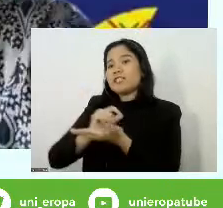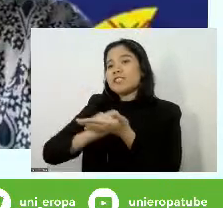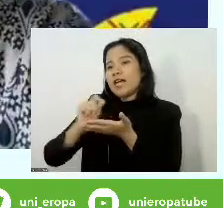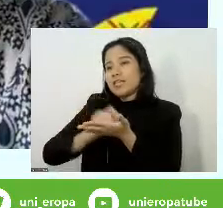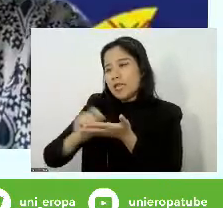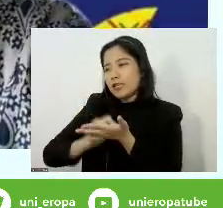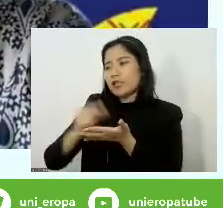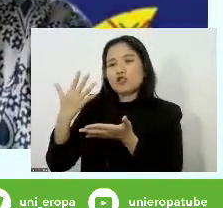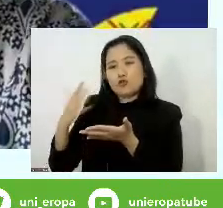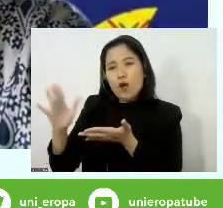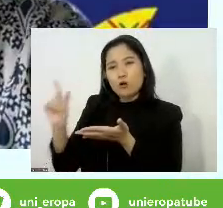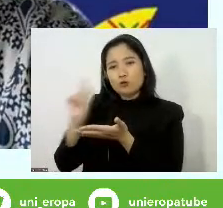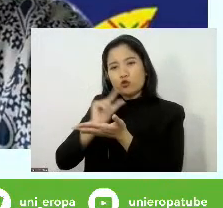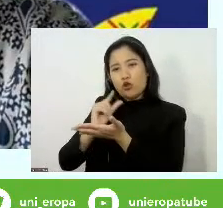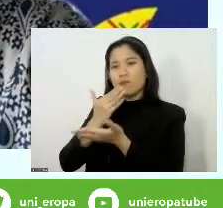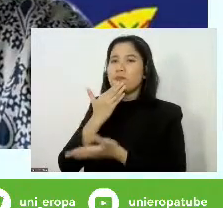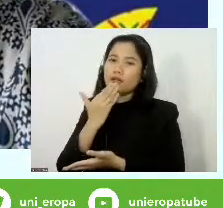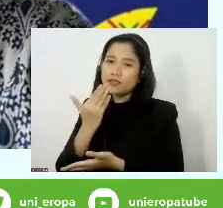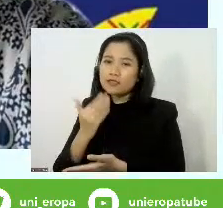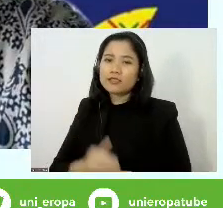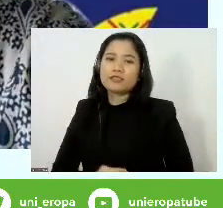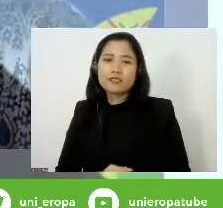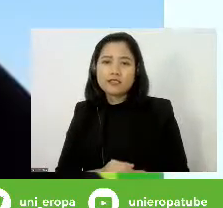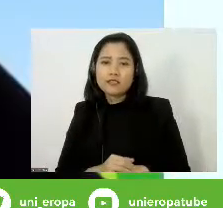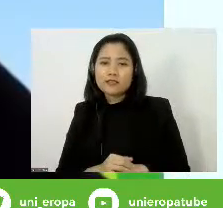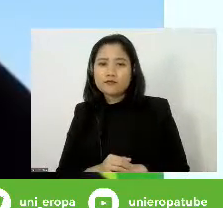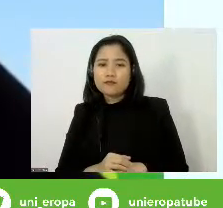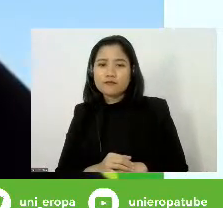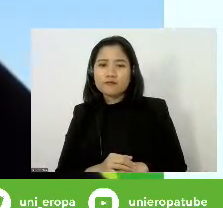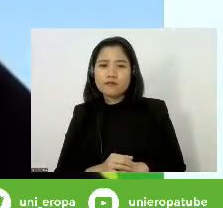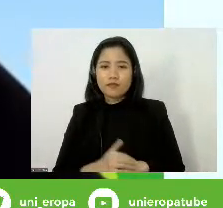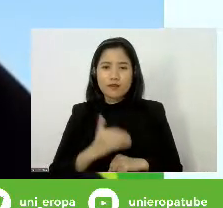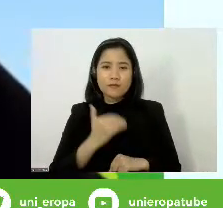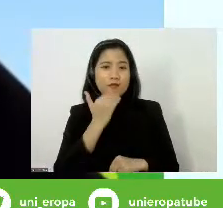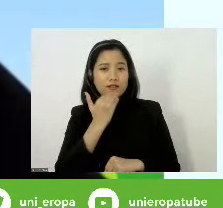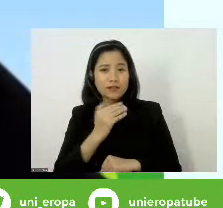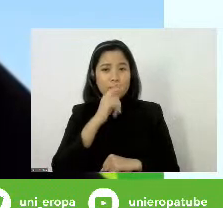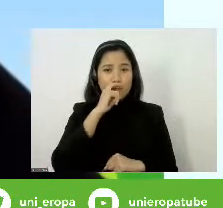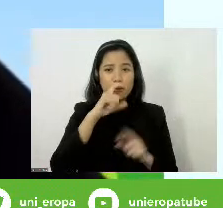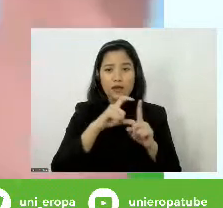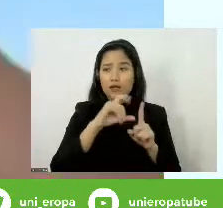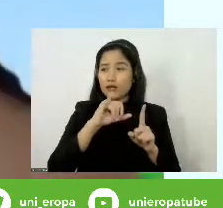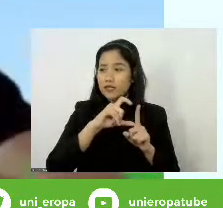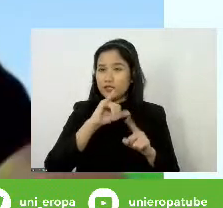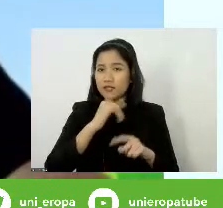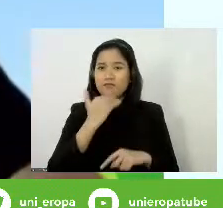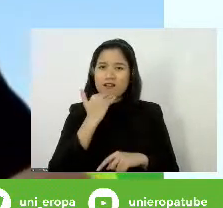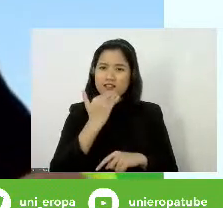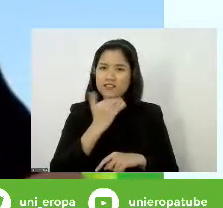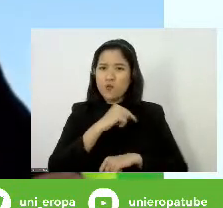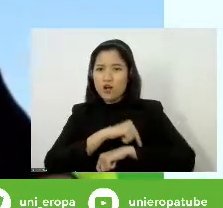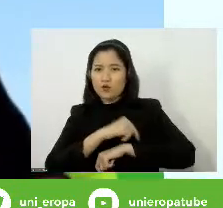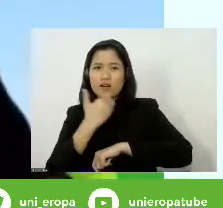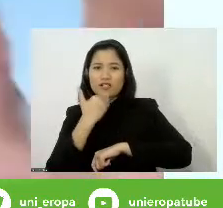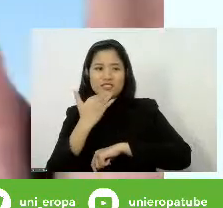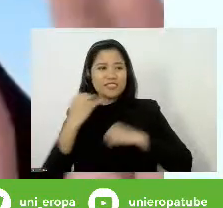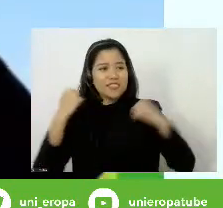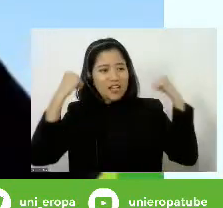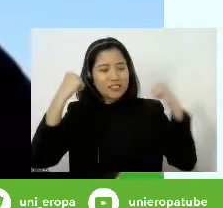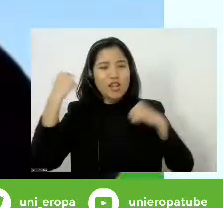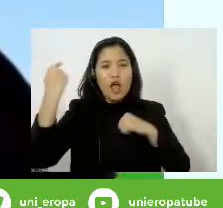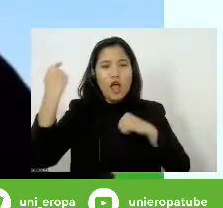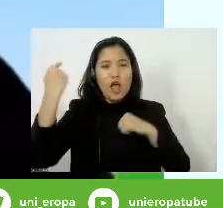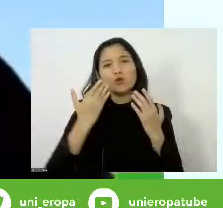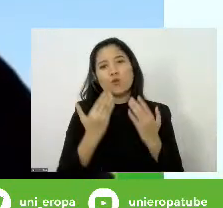andronymous77.net Terima kasih juga banyak untuk padi di atas waktunya Semoga sehat selalu dan terima